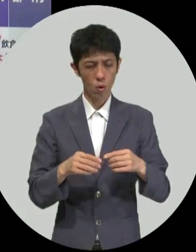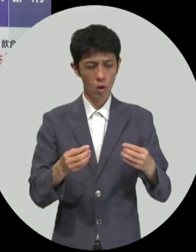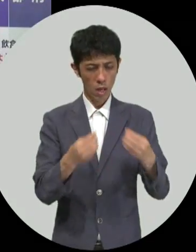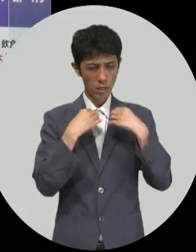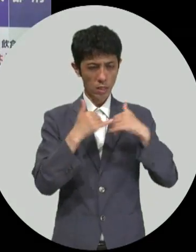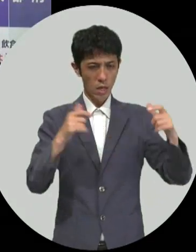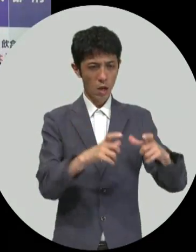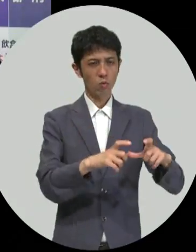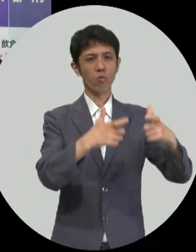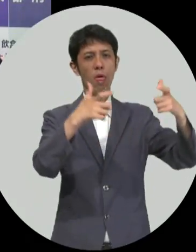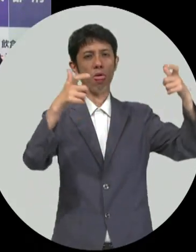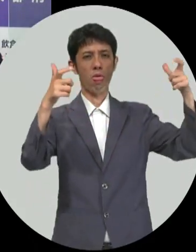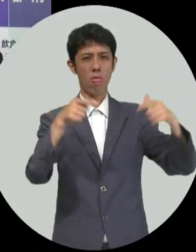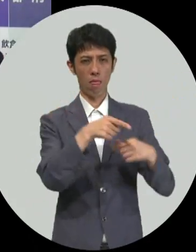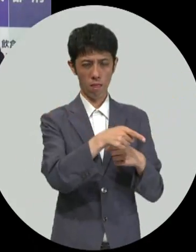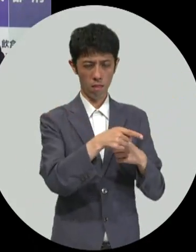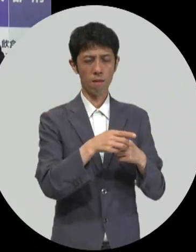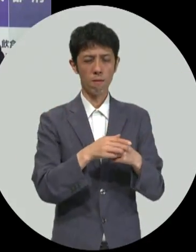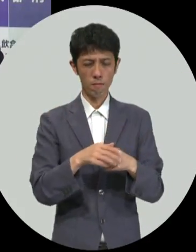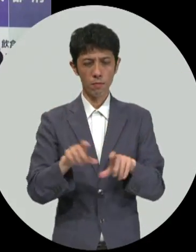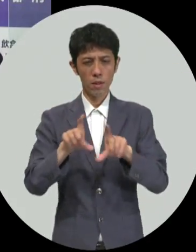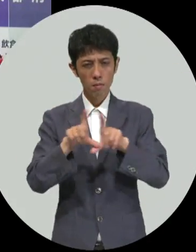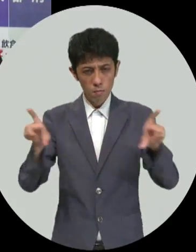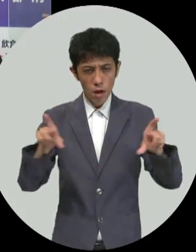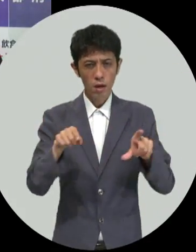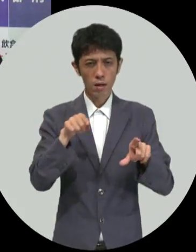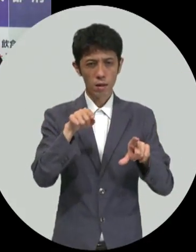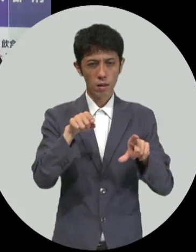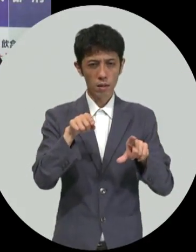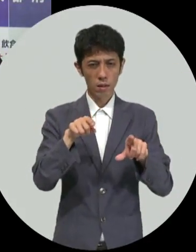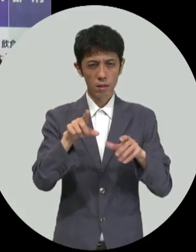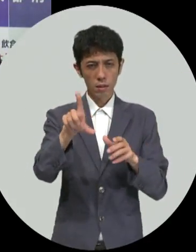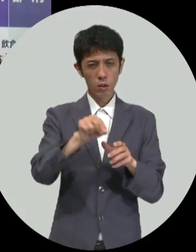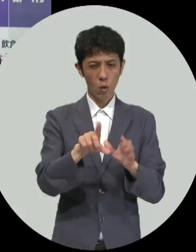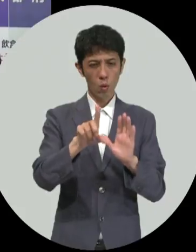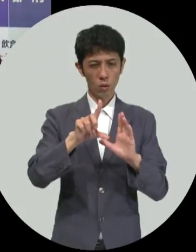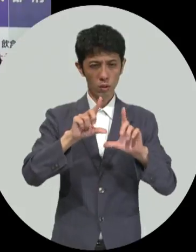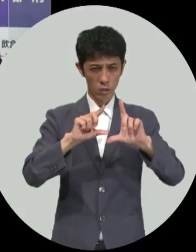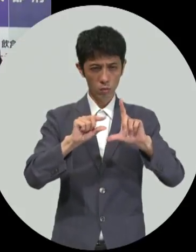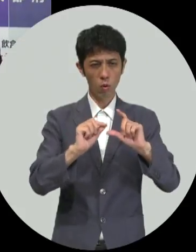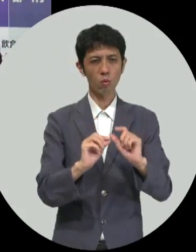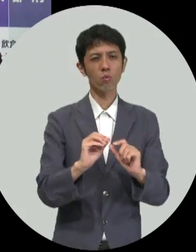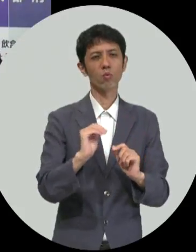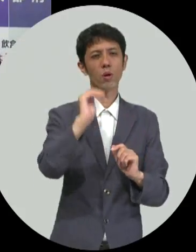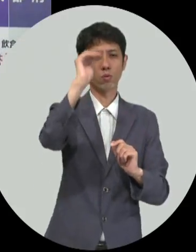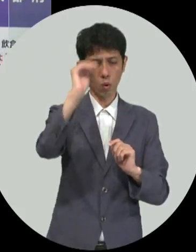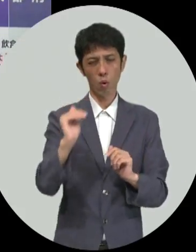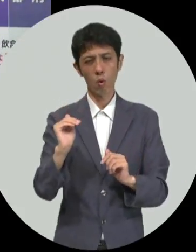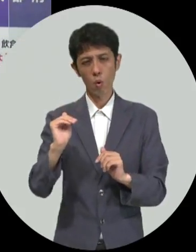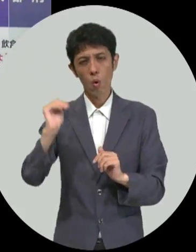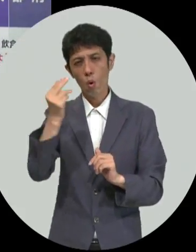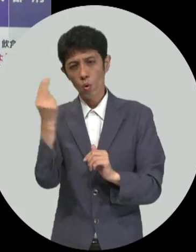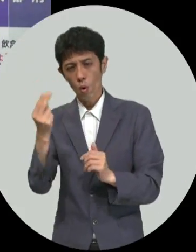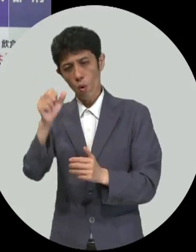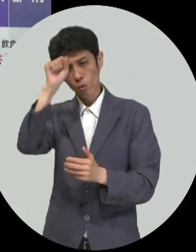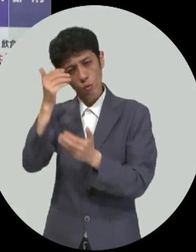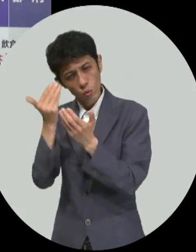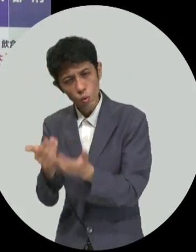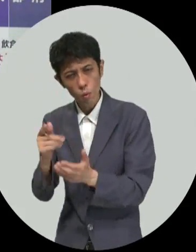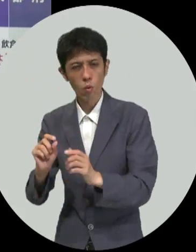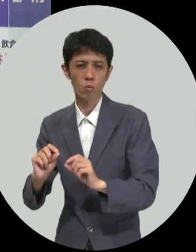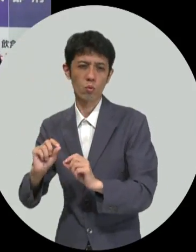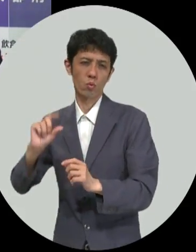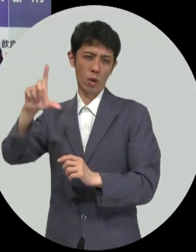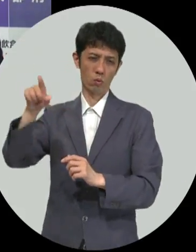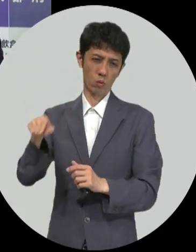増え、一般の病床の使用率が増えていく中で高度重症者というのが出てくるということについても、